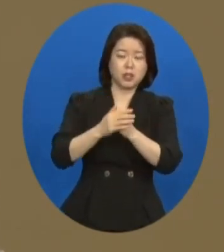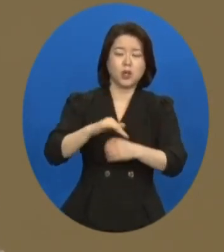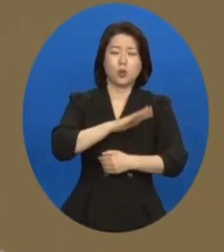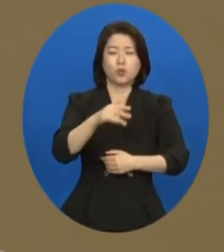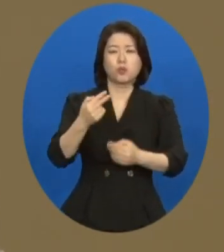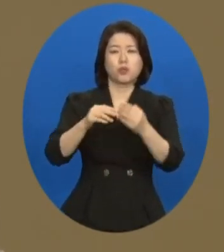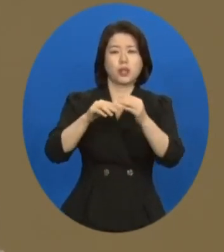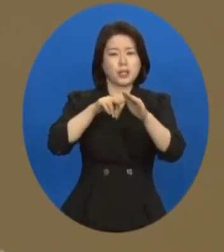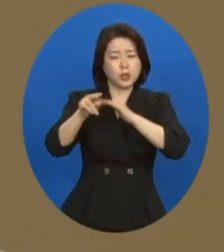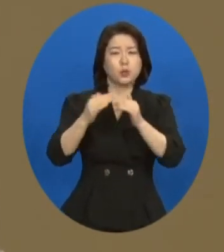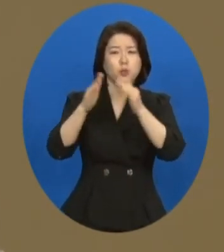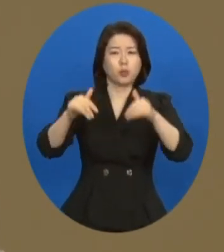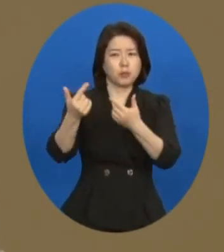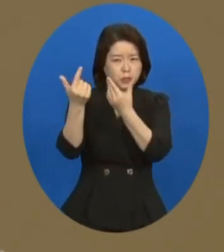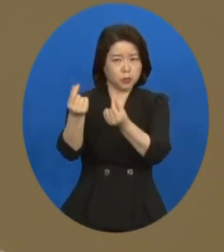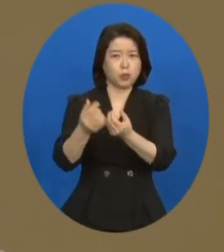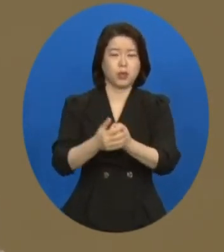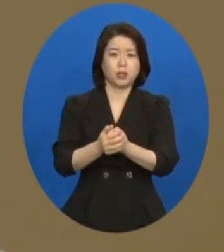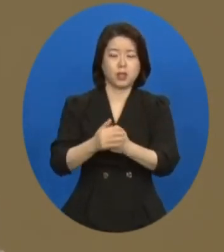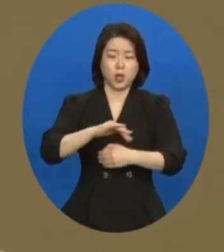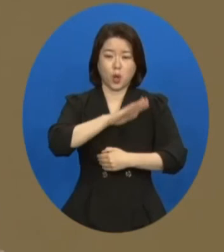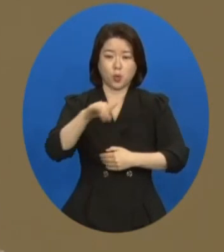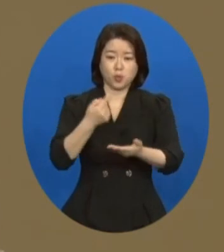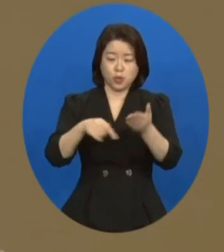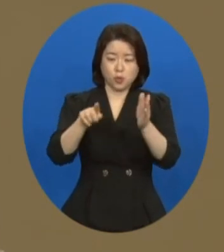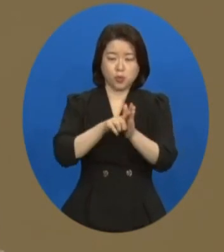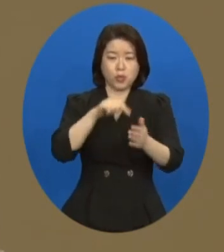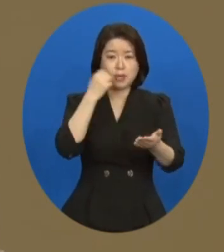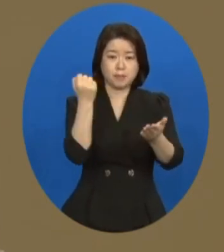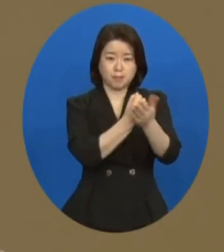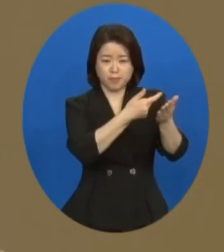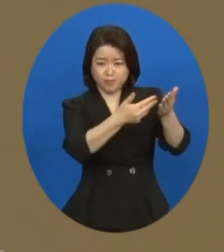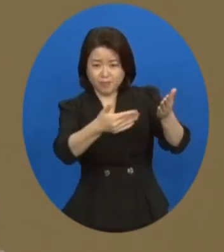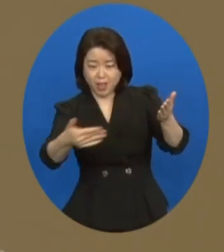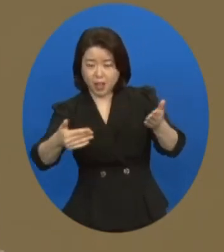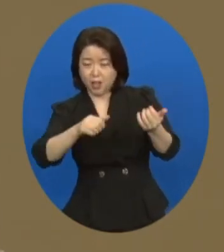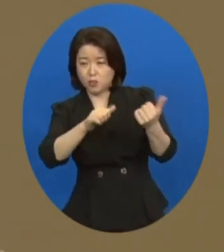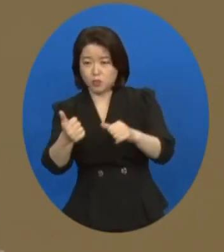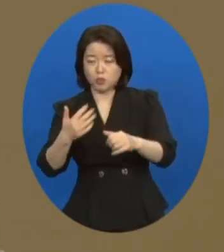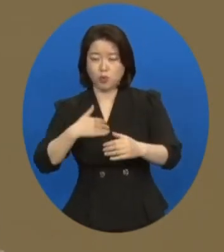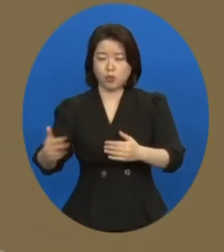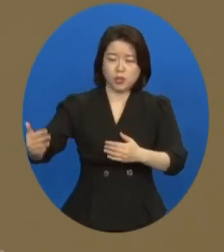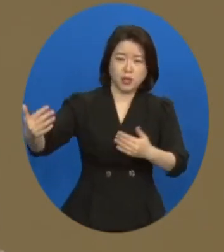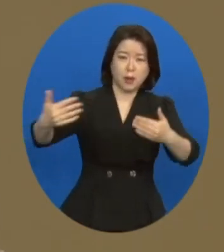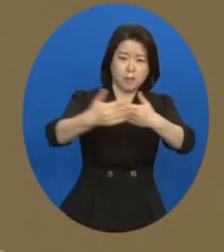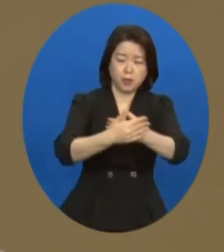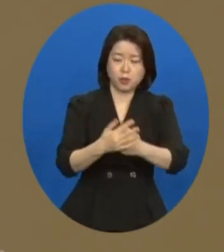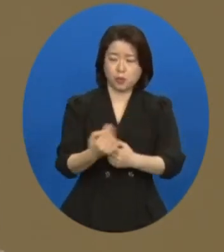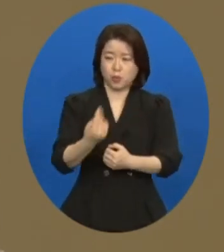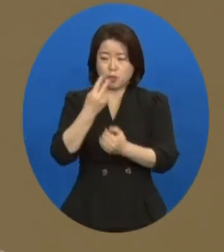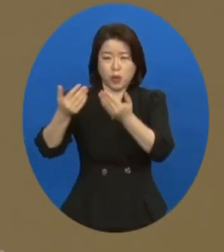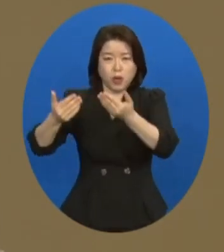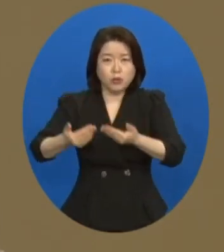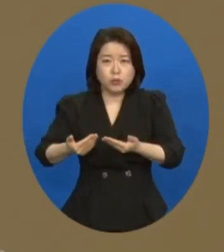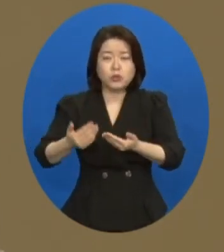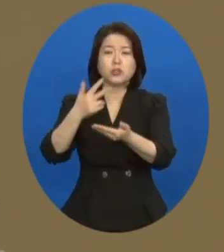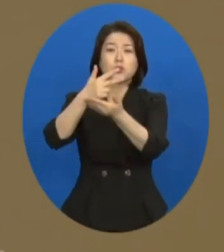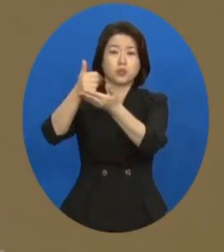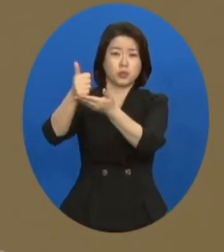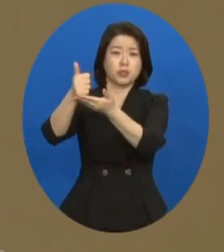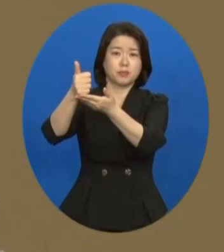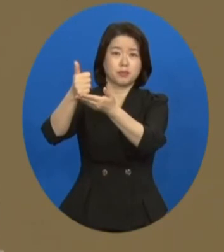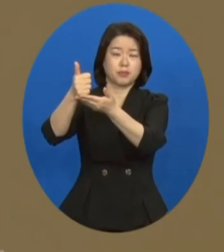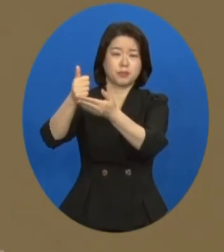이에요 우리를 위해서 p 울려 죽어 지기까지 오기를 품어주고 살리려고 하시는 중인